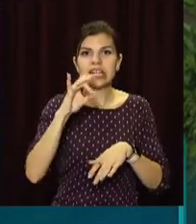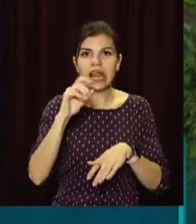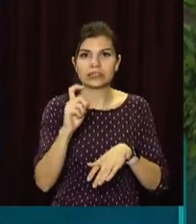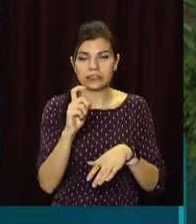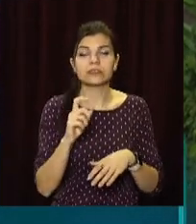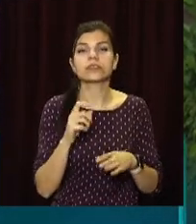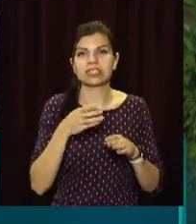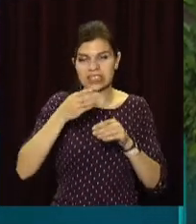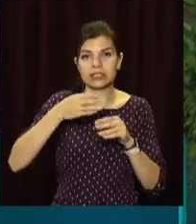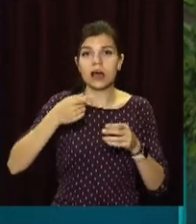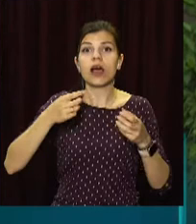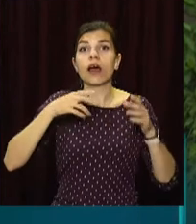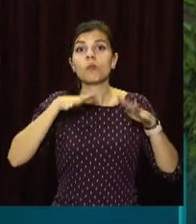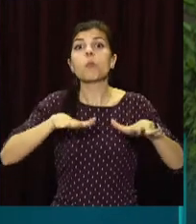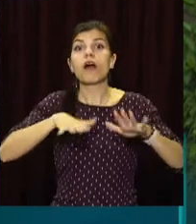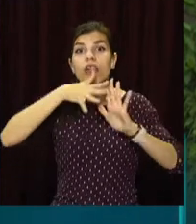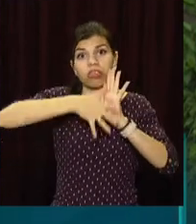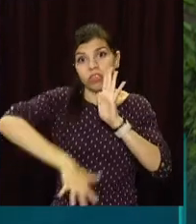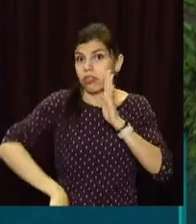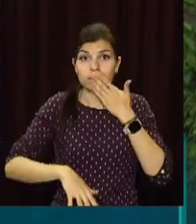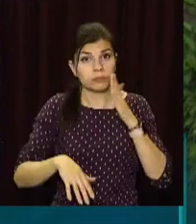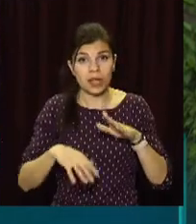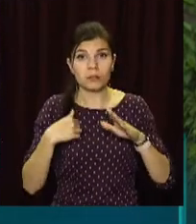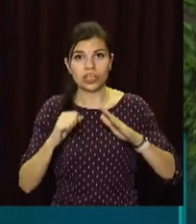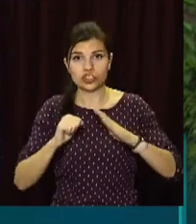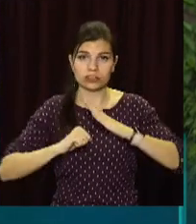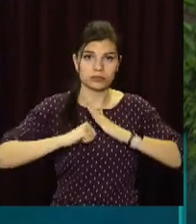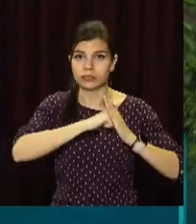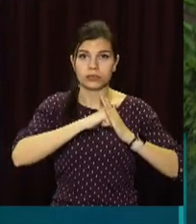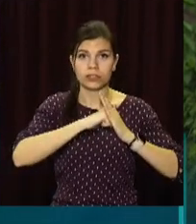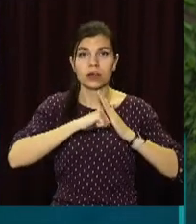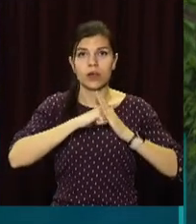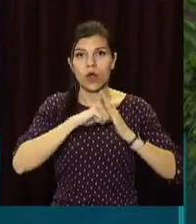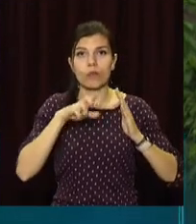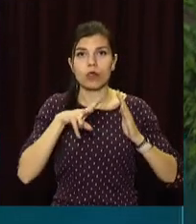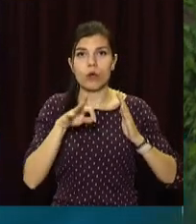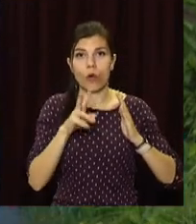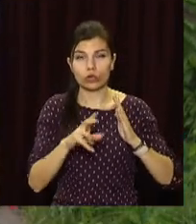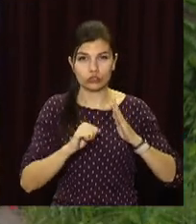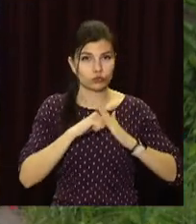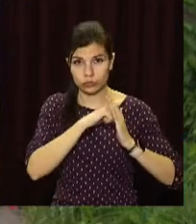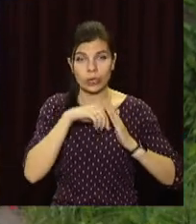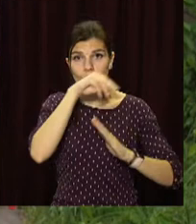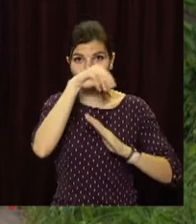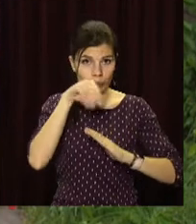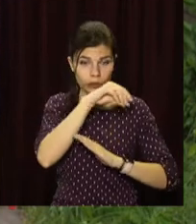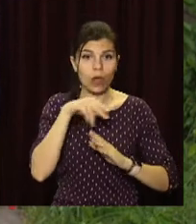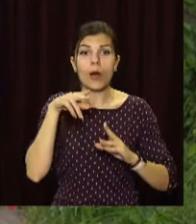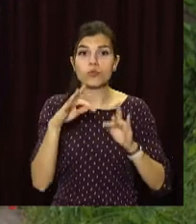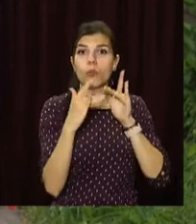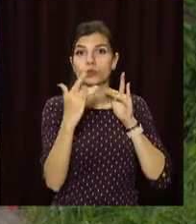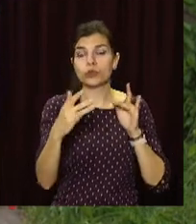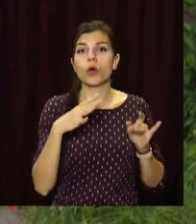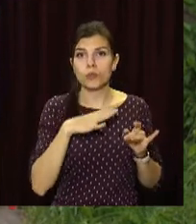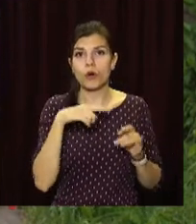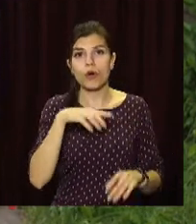засыпали место сползания и подперли его опорными блоками. По мосту был